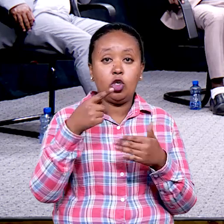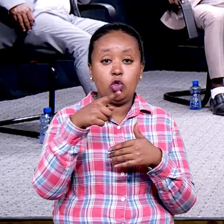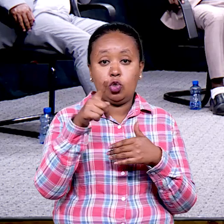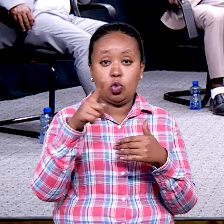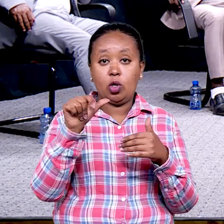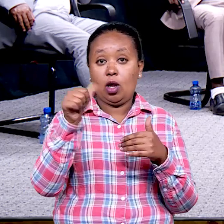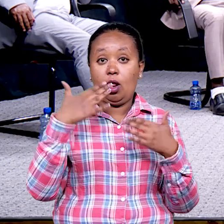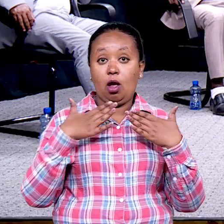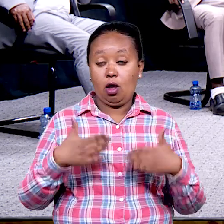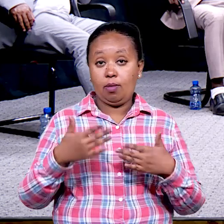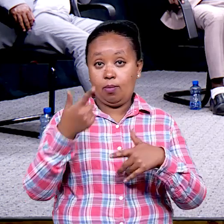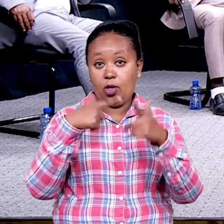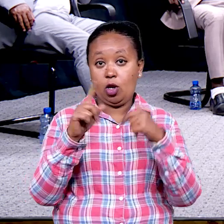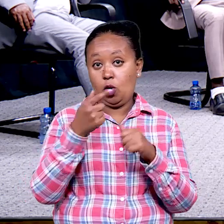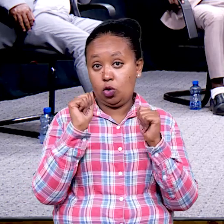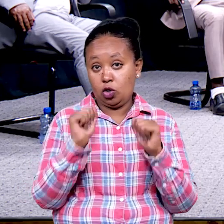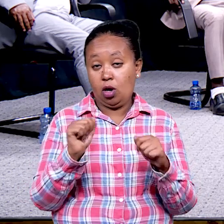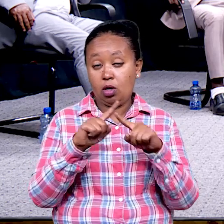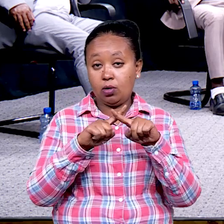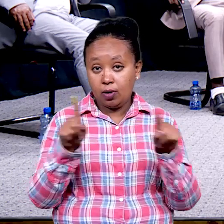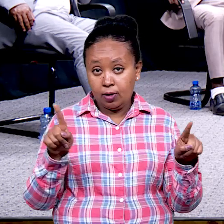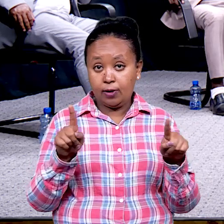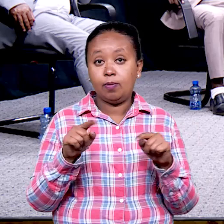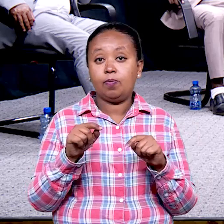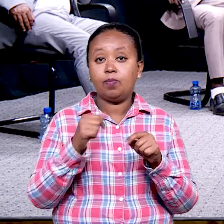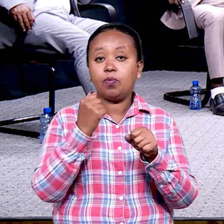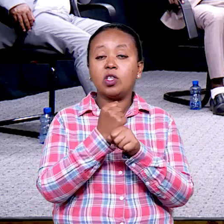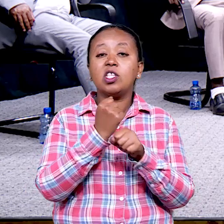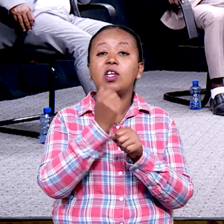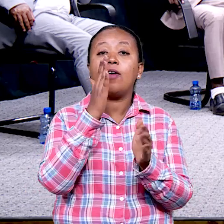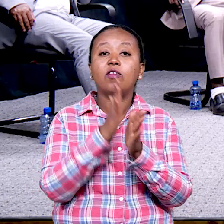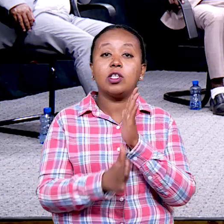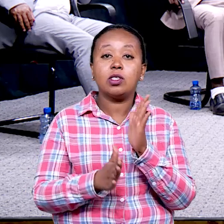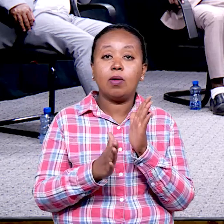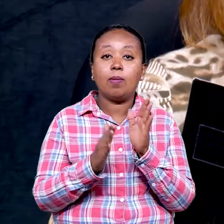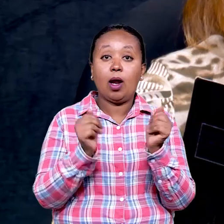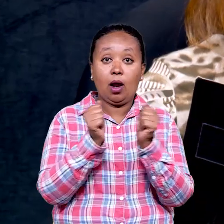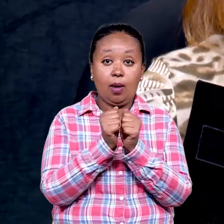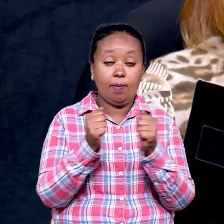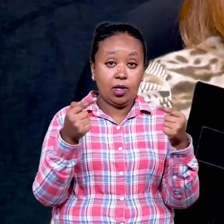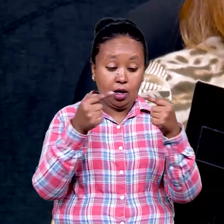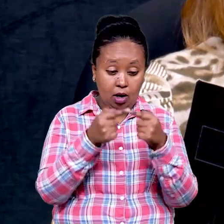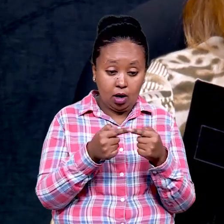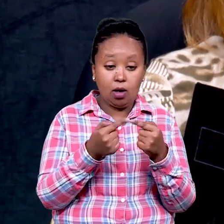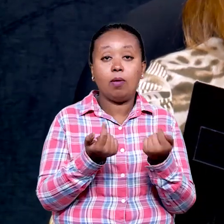ከሌሎች አካላቶችም የመጣም ሊሆን ይችላል፣ ግን የስራ አፈጻጸም ጋር በተገናኘ